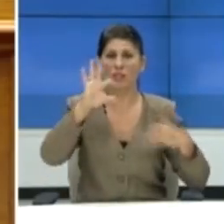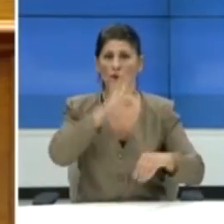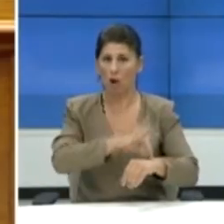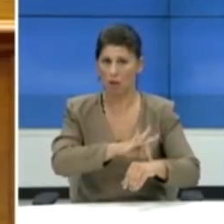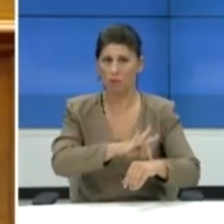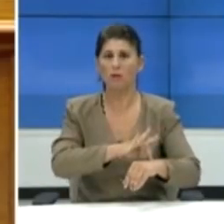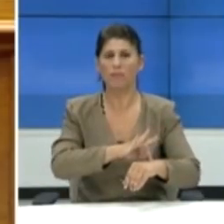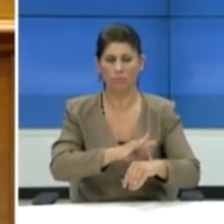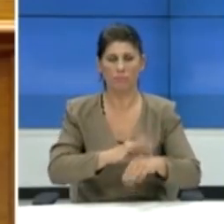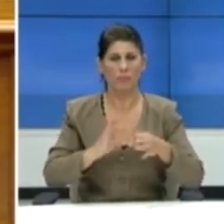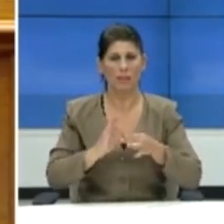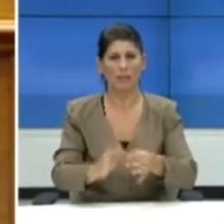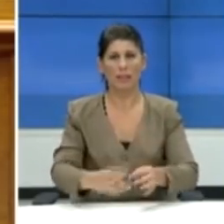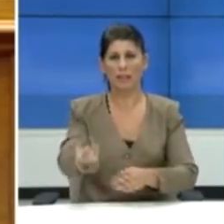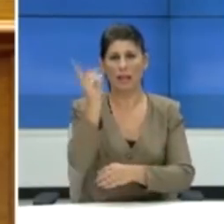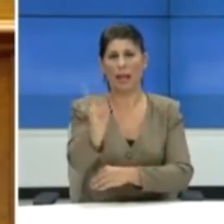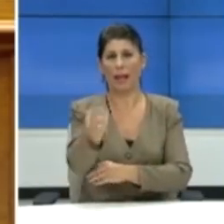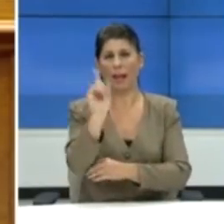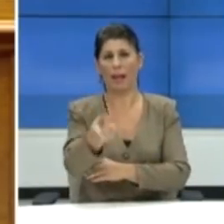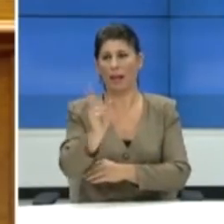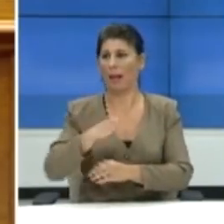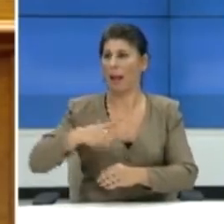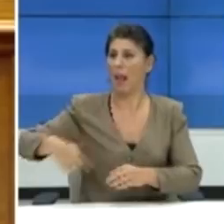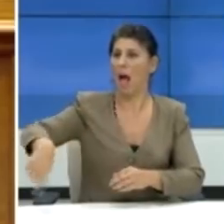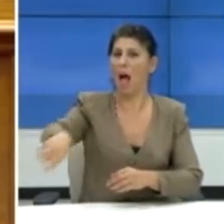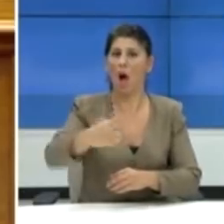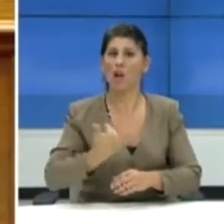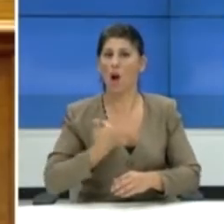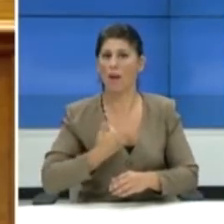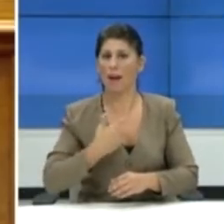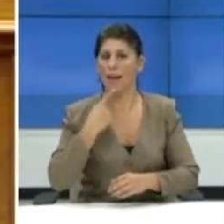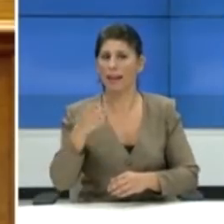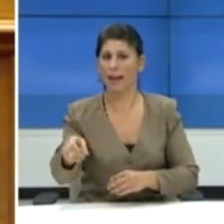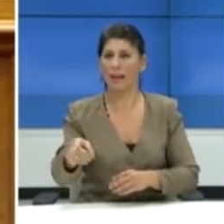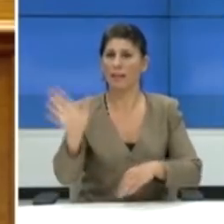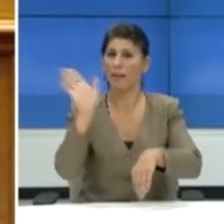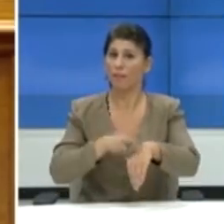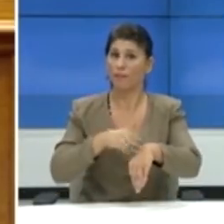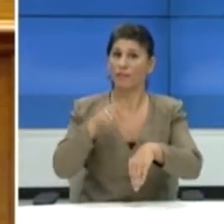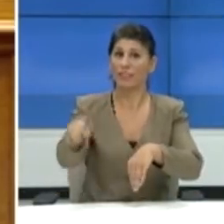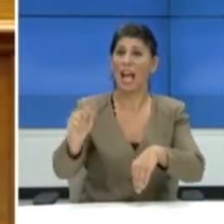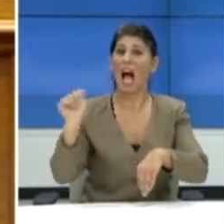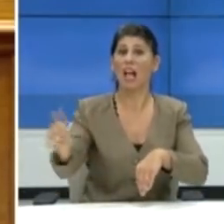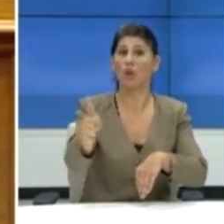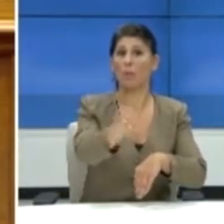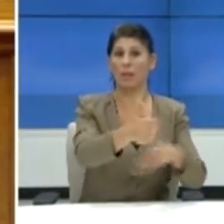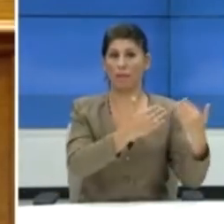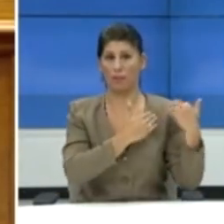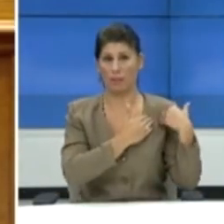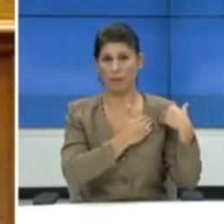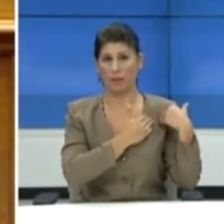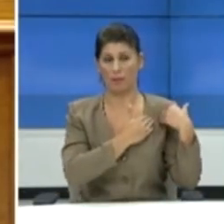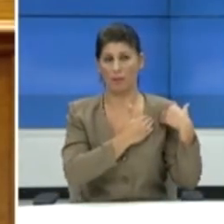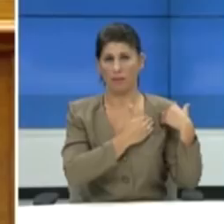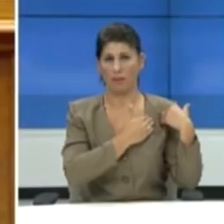κρουσμάτων, συνεχίζετε να κουνάτε το δάχτυλο στο λαό και την νεολαία, ρίχνοντάς τα πάλι στην ατομική ευθύνη.